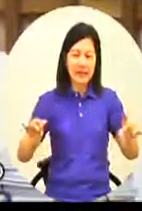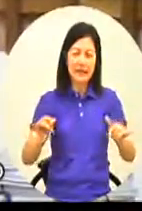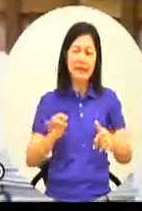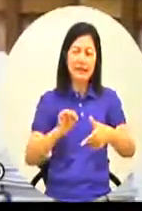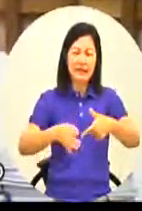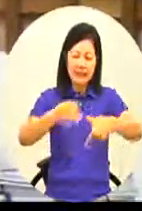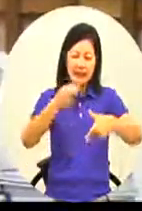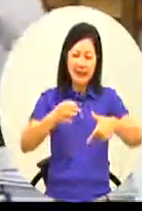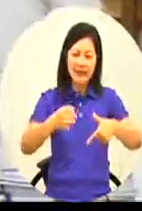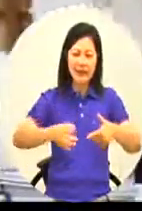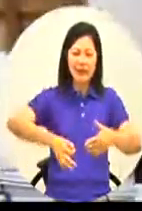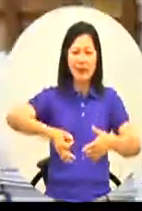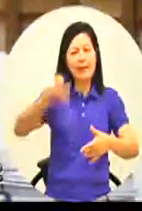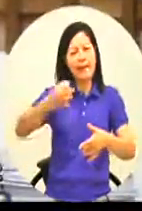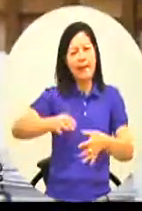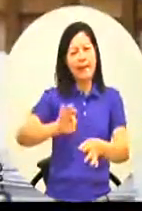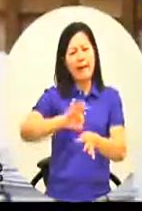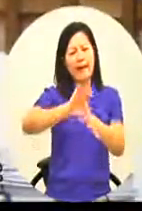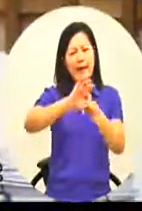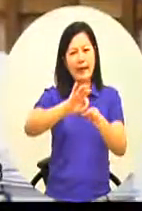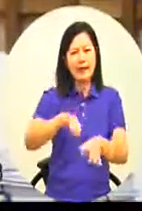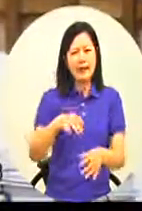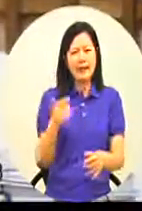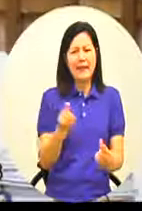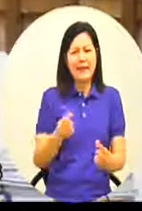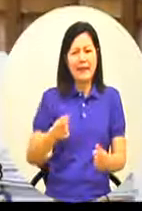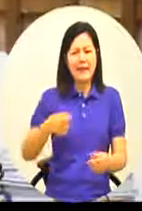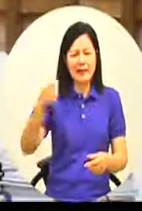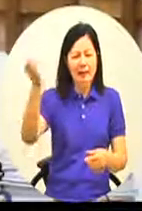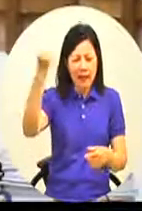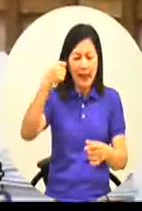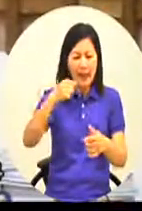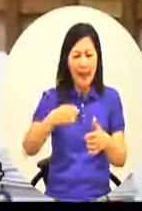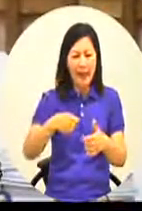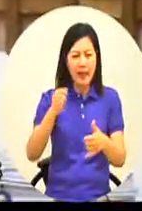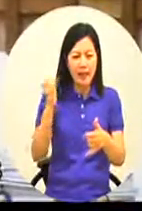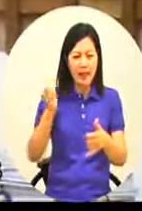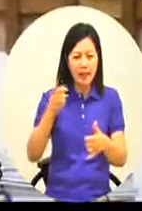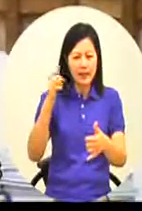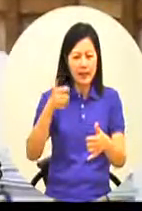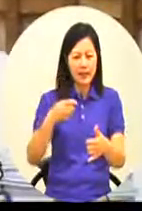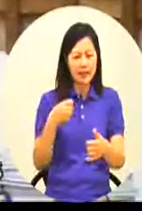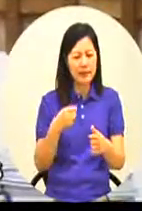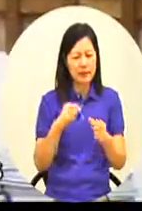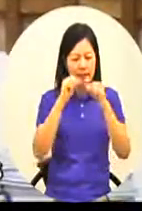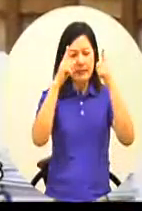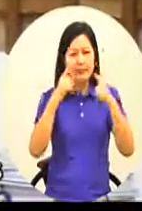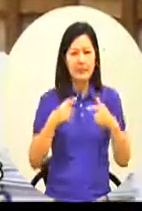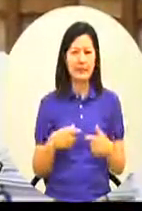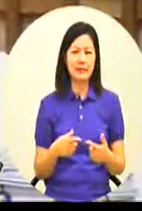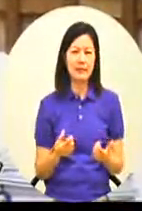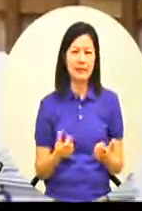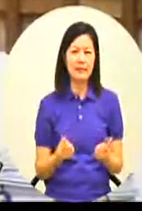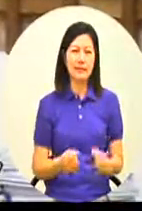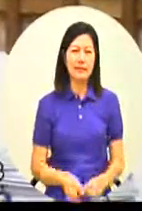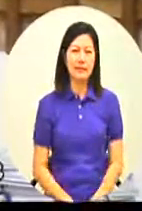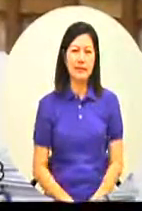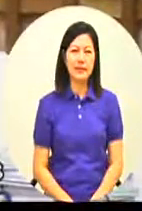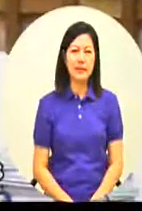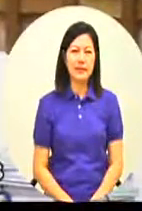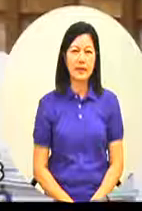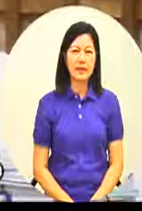个金矿锤啊，为同个甲讲甲讲落啦。来，那个地震局长，我阁请教你。 没有请他怎么讲？ 你讲迄